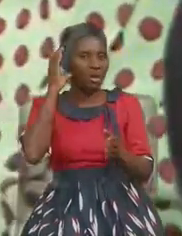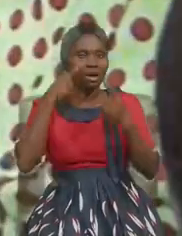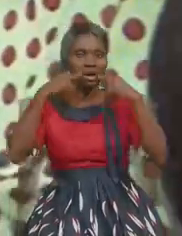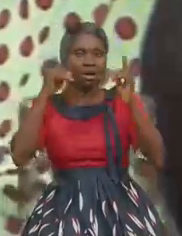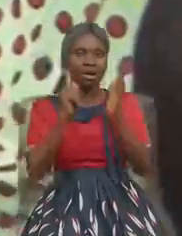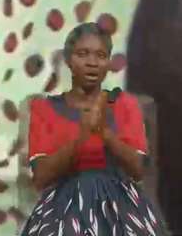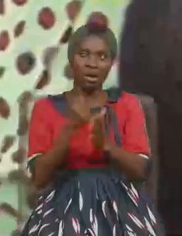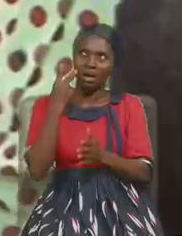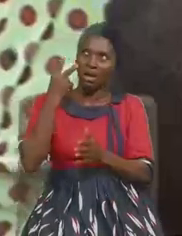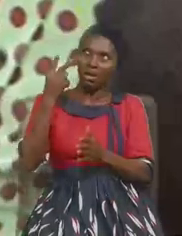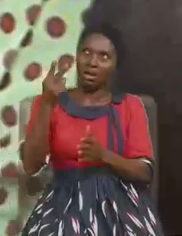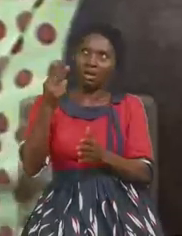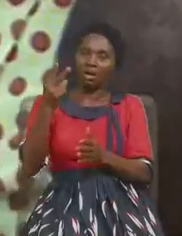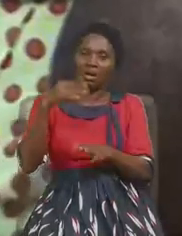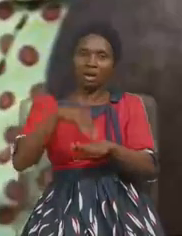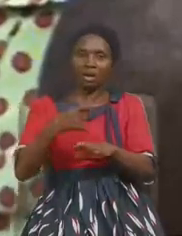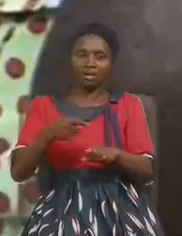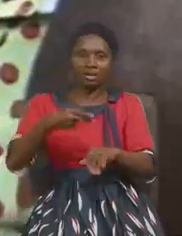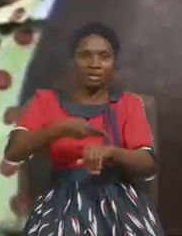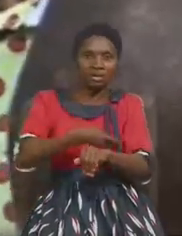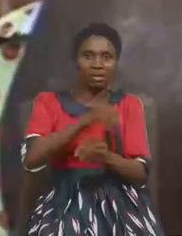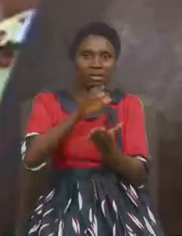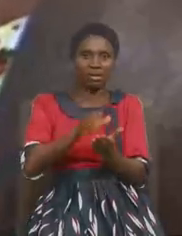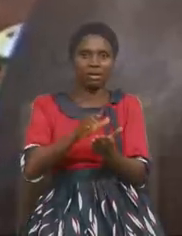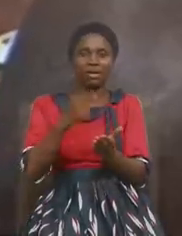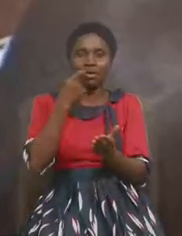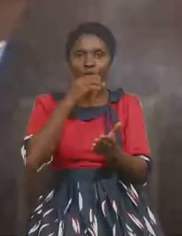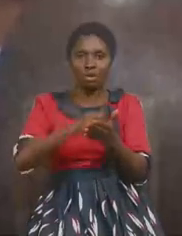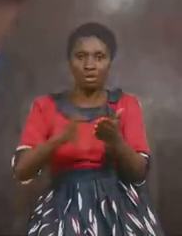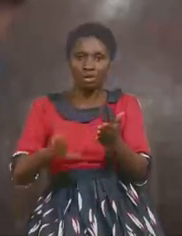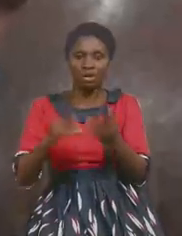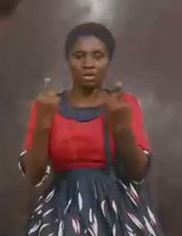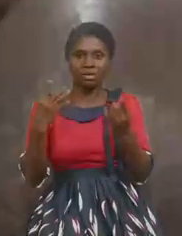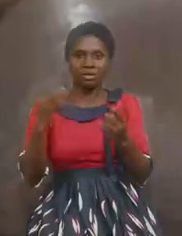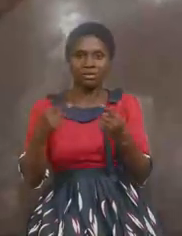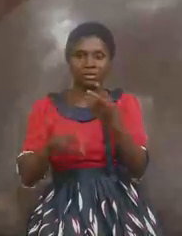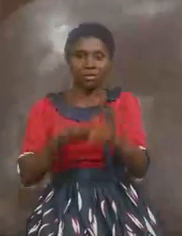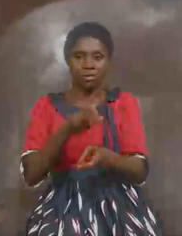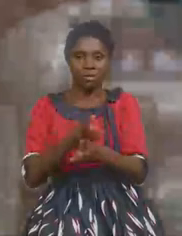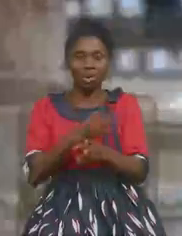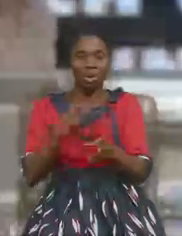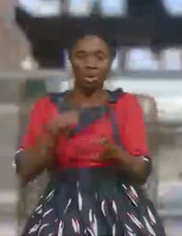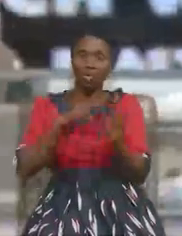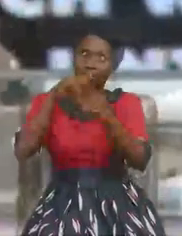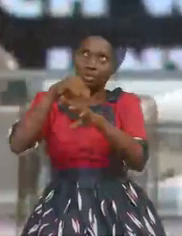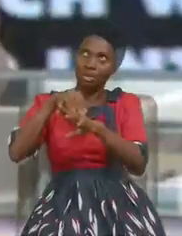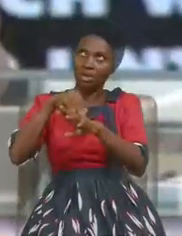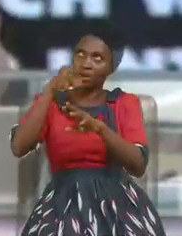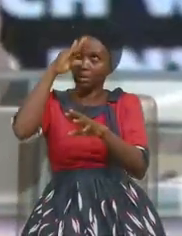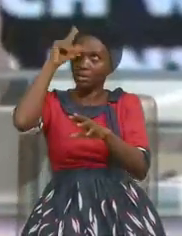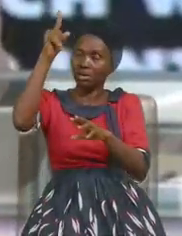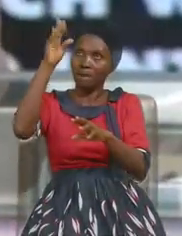ôte les péchés du monde. Et nous avons alors porté le regard sur lui par la foi. Le regard sur